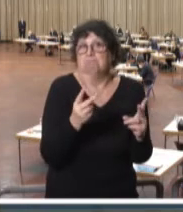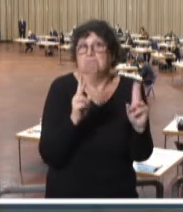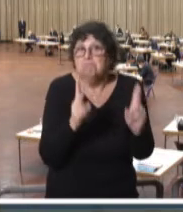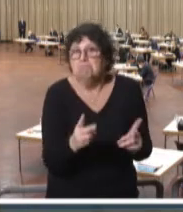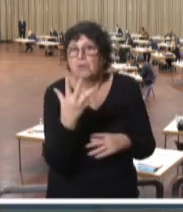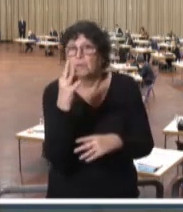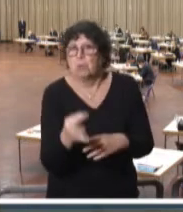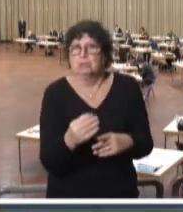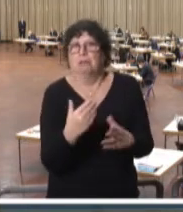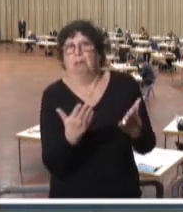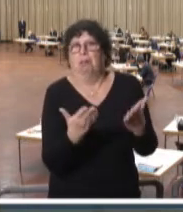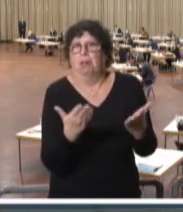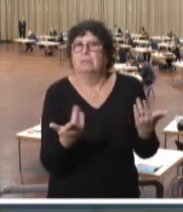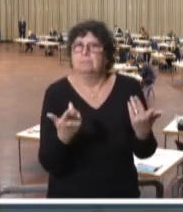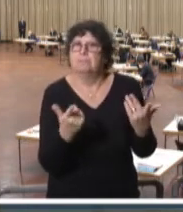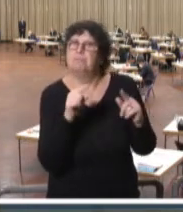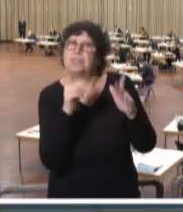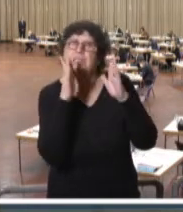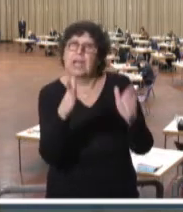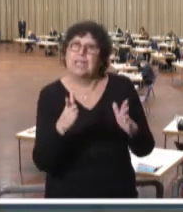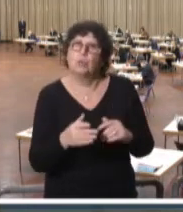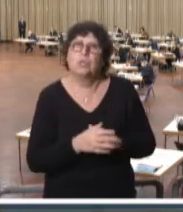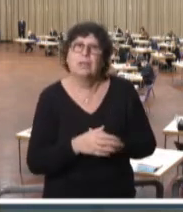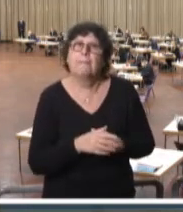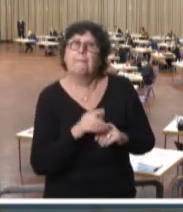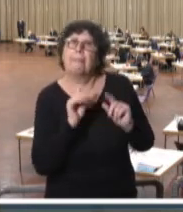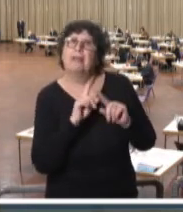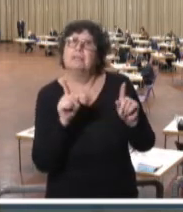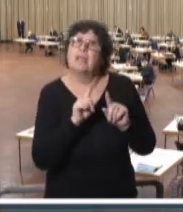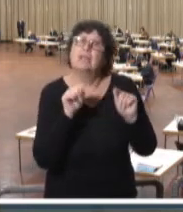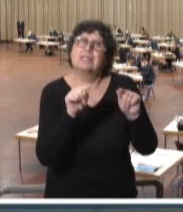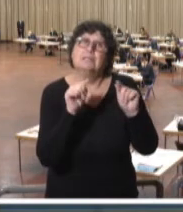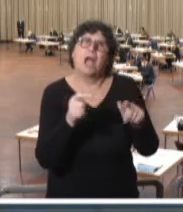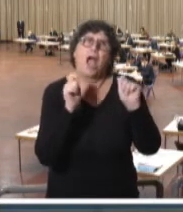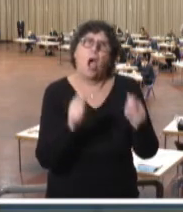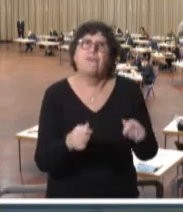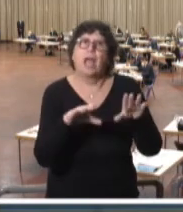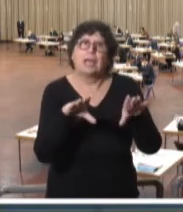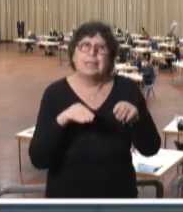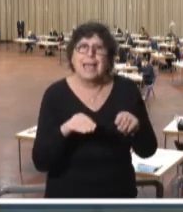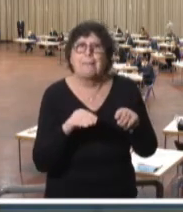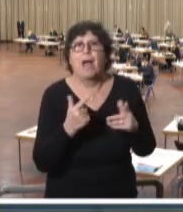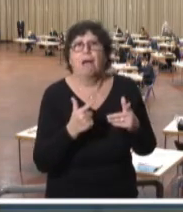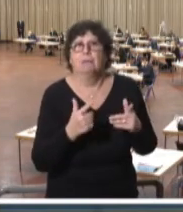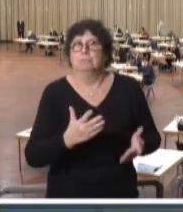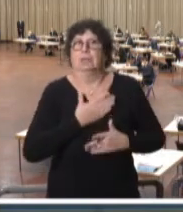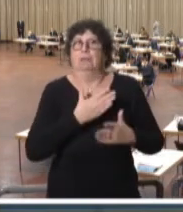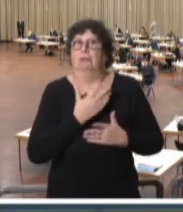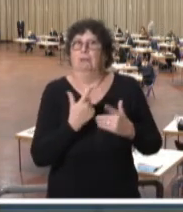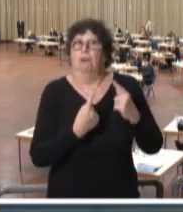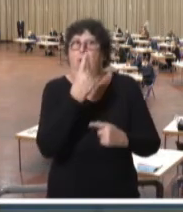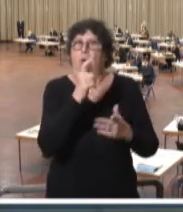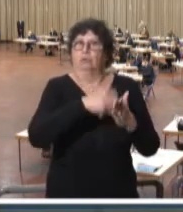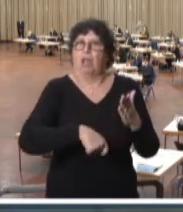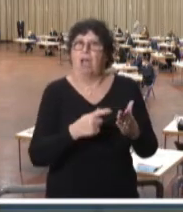es vielleicht gehen, um nicht allzu wild die Auftragnehmer abzuschrecken. Und dann